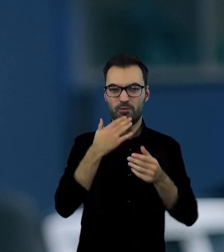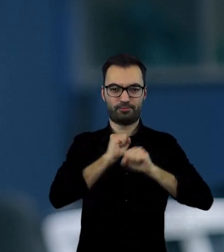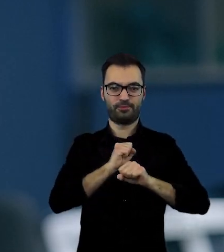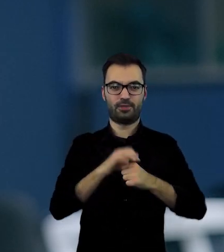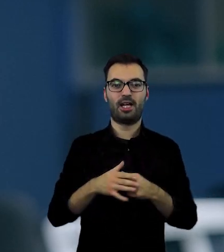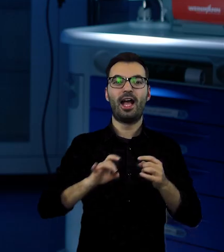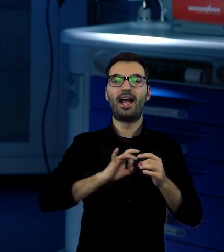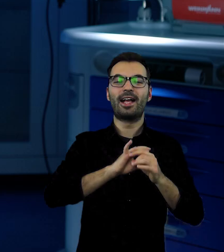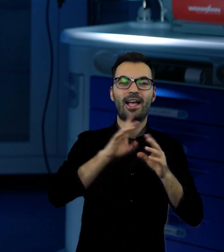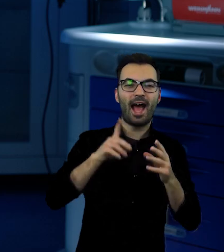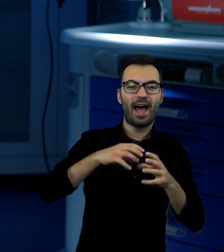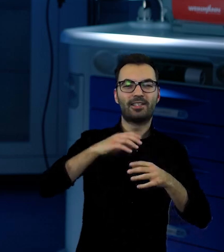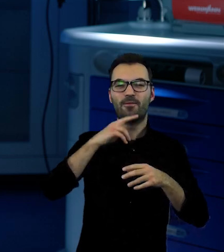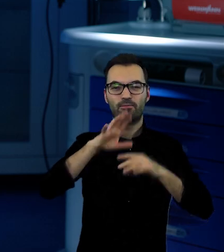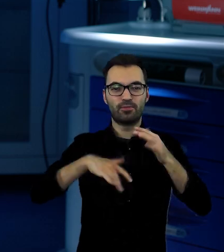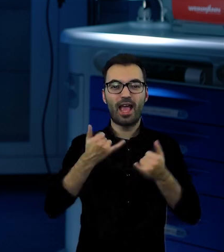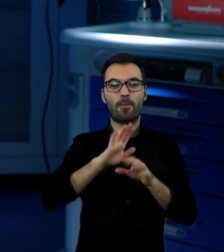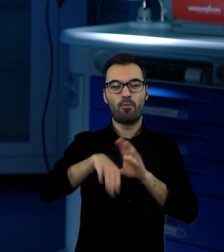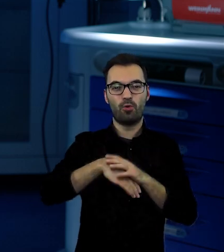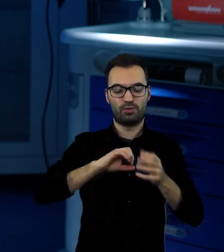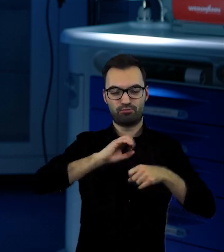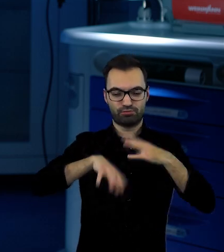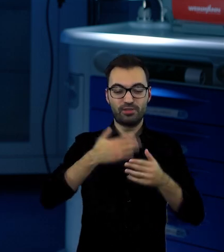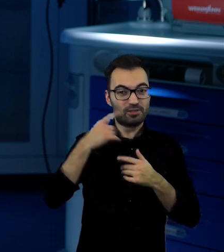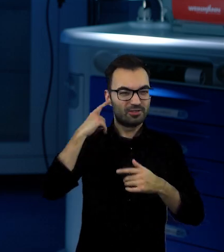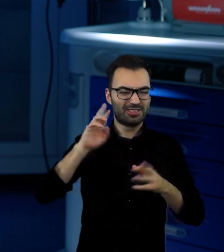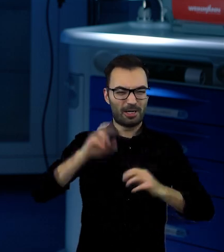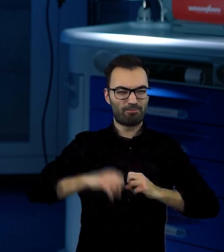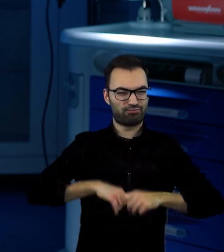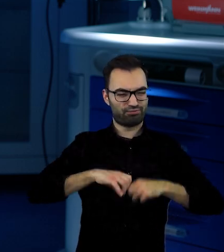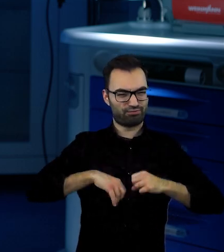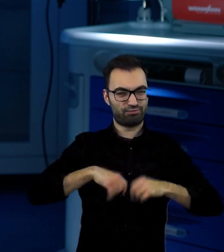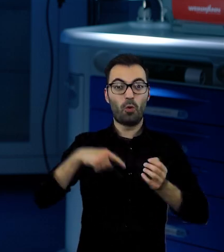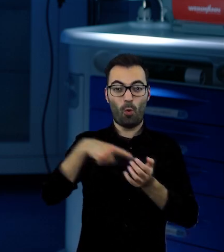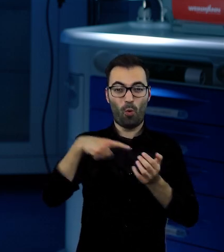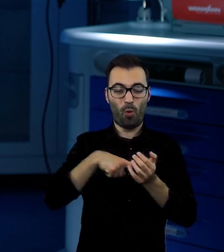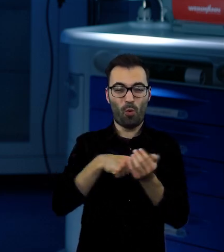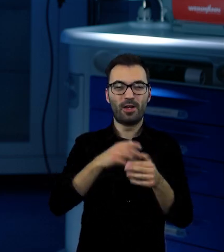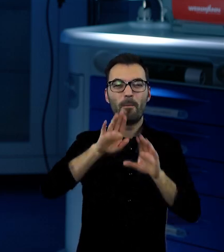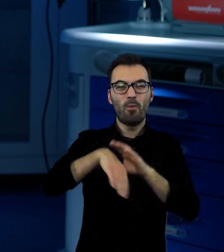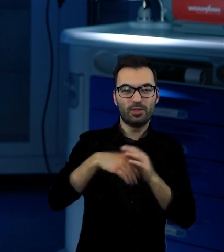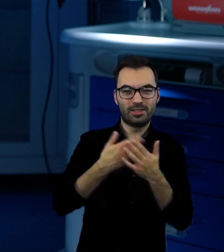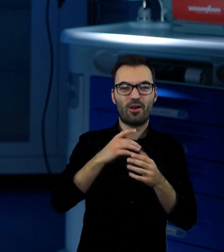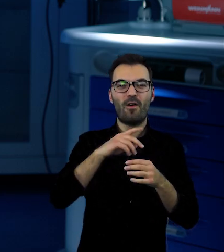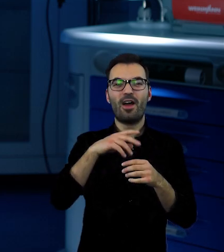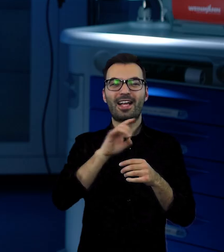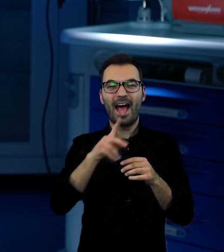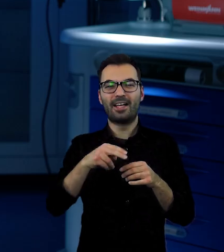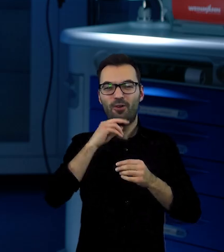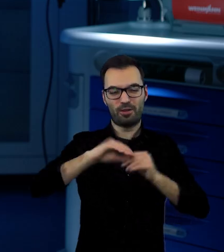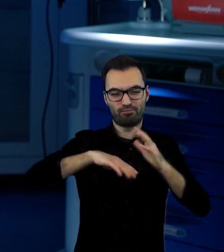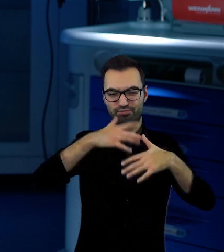ochronnego śluzu. Przelewanie się płynów i gazów w żołądku, gdy jest pusty, jest źródłem dźwięków, które